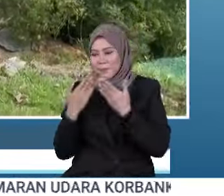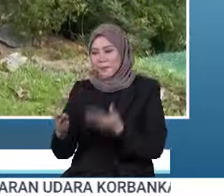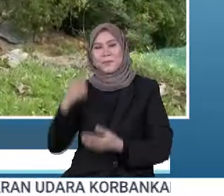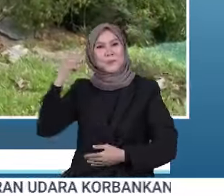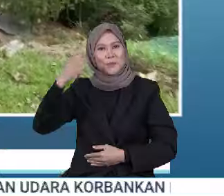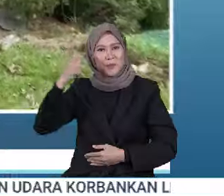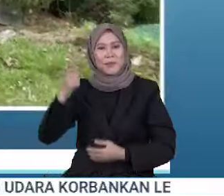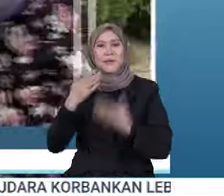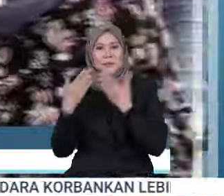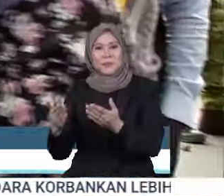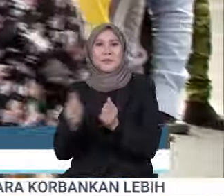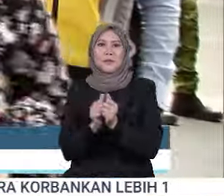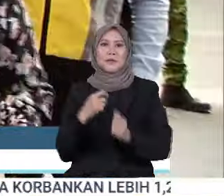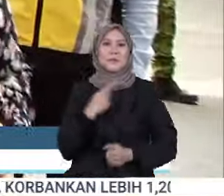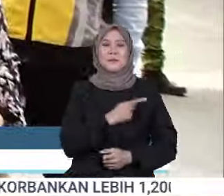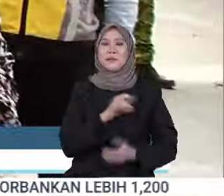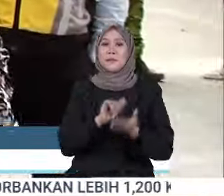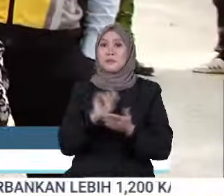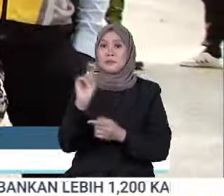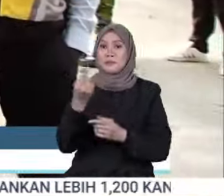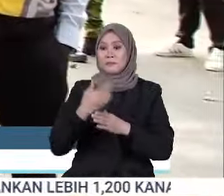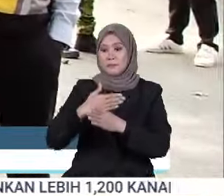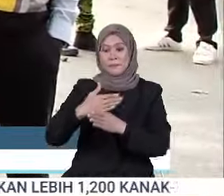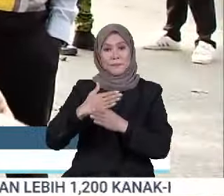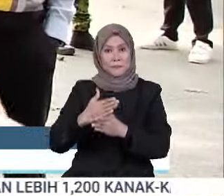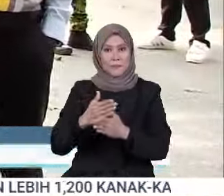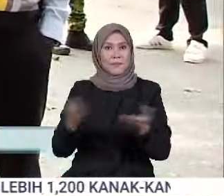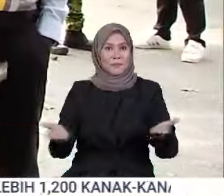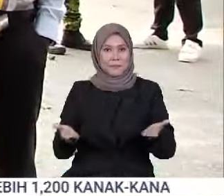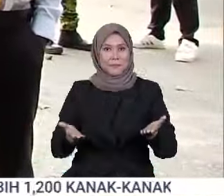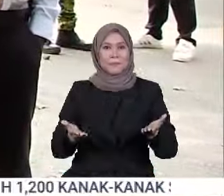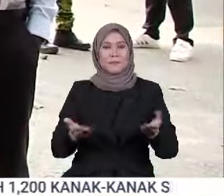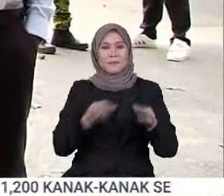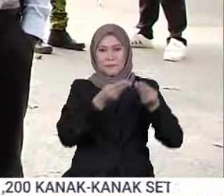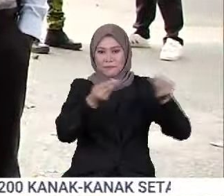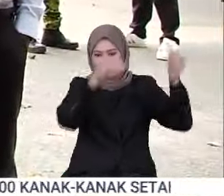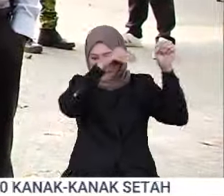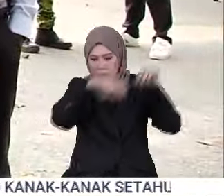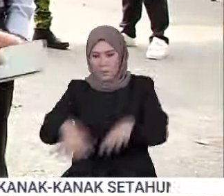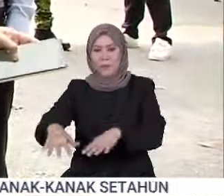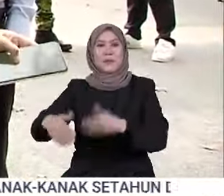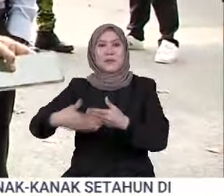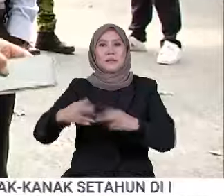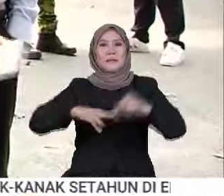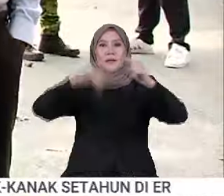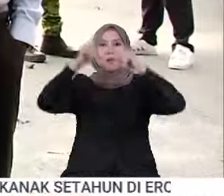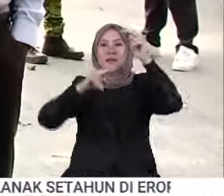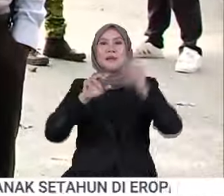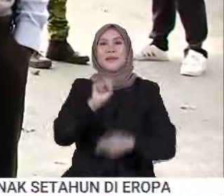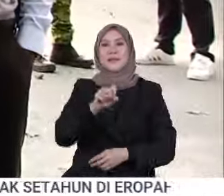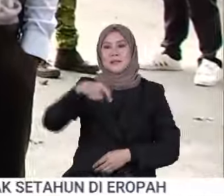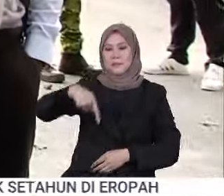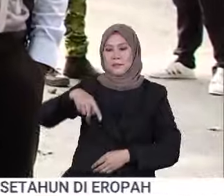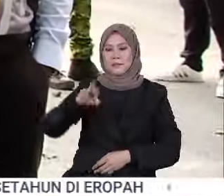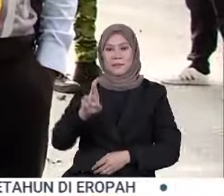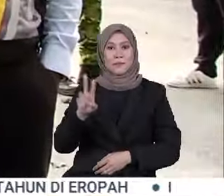Sudi bersama kami jadi itu saja dapat saya kongsikan dari lokasi kejadian tanah runtuh di depan bangunan akademi sprm ini